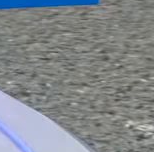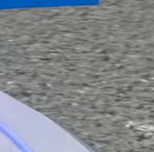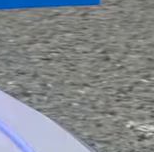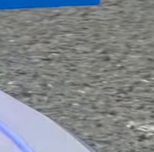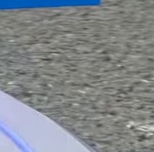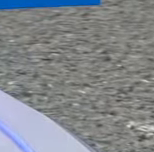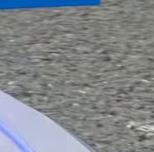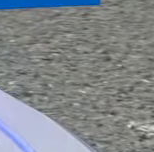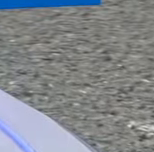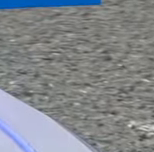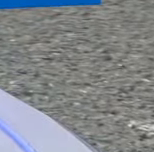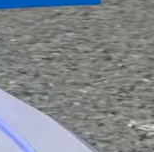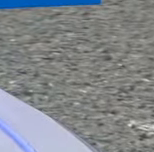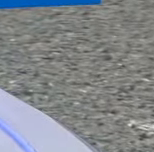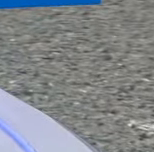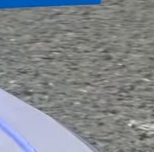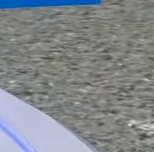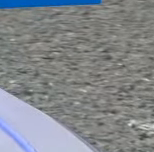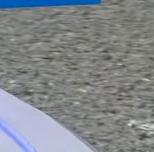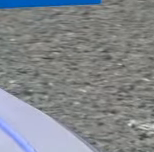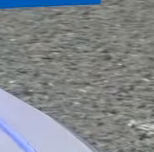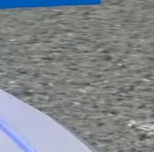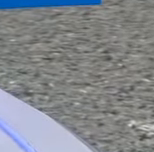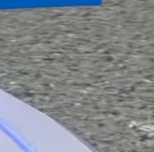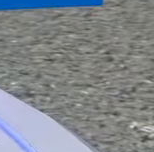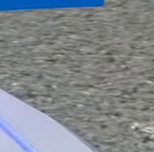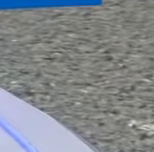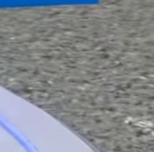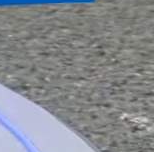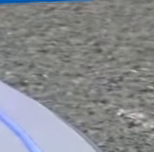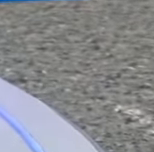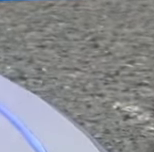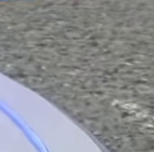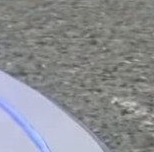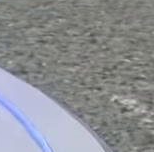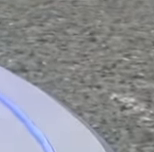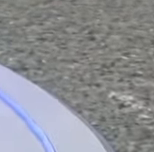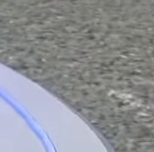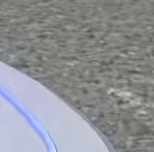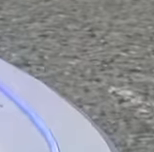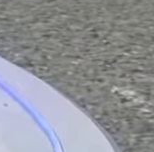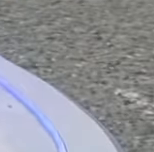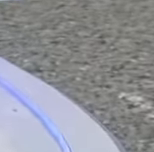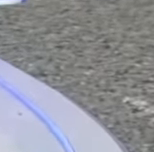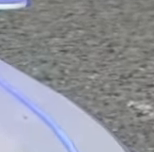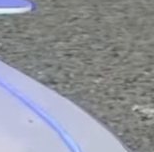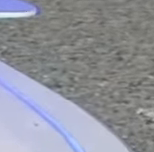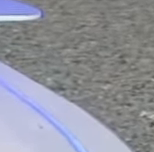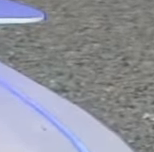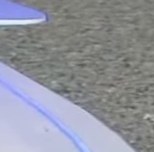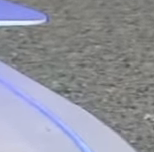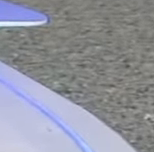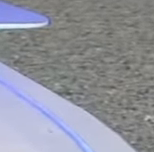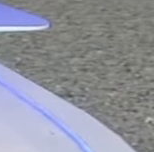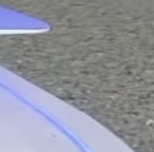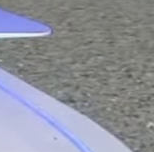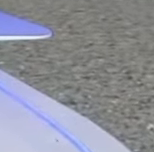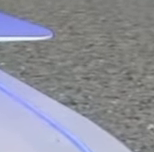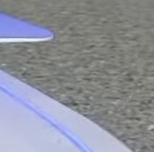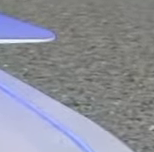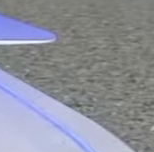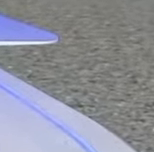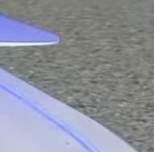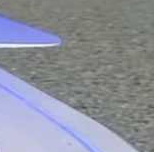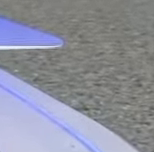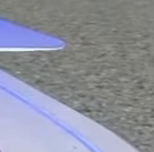aprubahan ng Election Registration Board o ERB. At ngayong higit isang linggo na lang bago ang deadline, naghain na ng